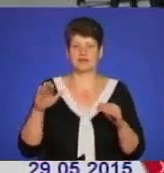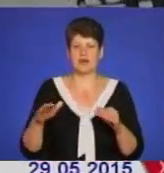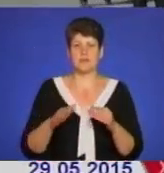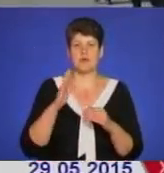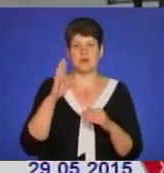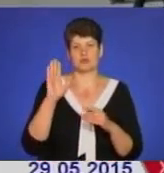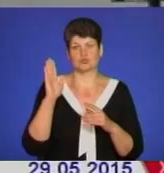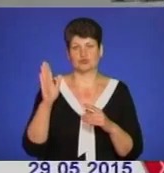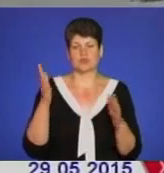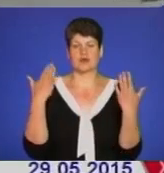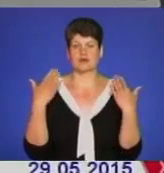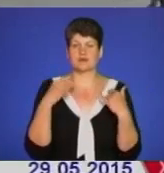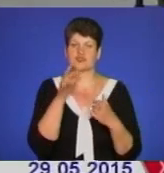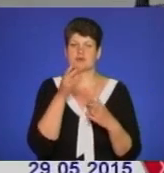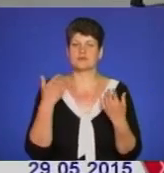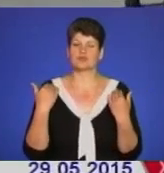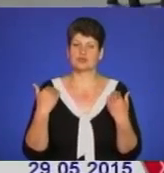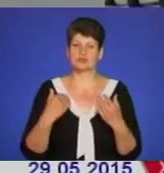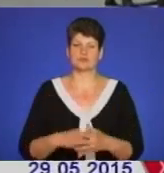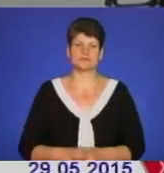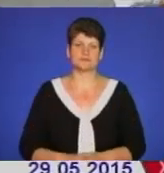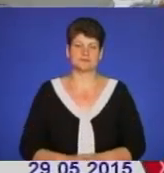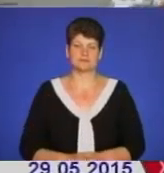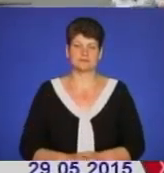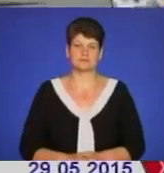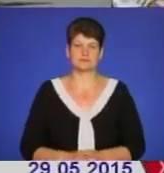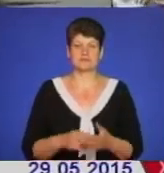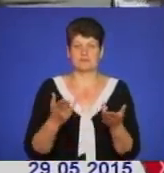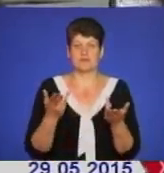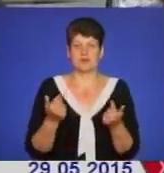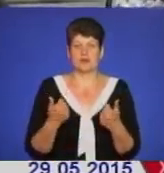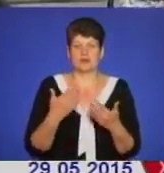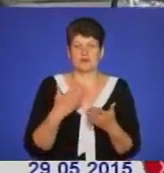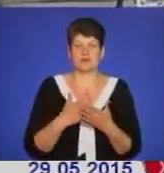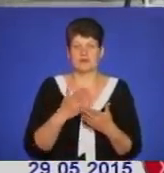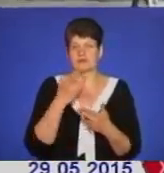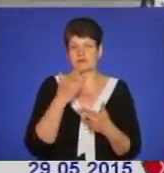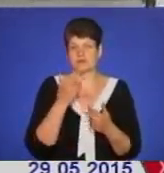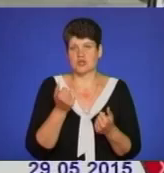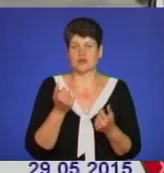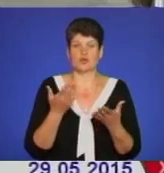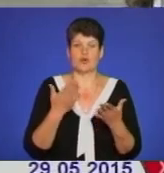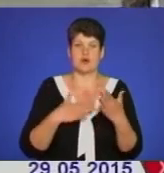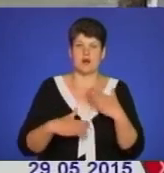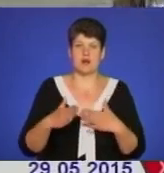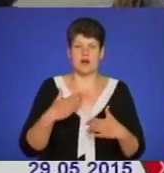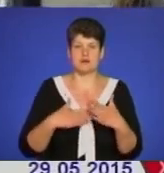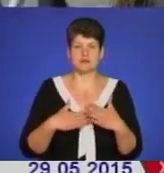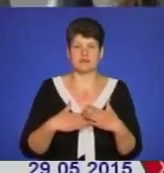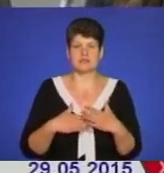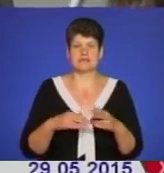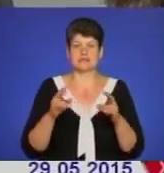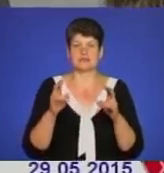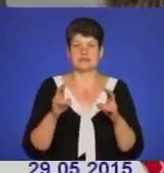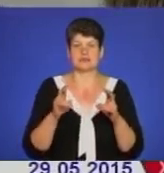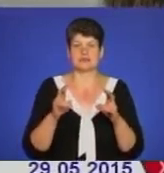попереду канікули – час відпочинку. Так, є, звичайно, радість, але все одно ціле літо я